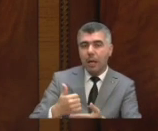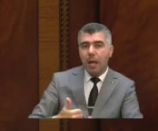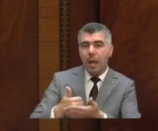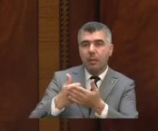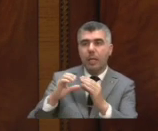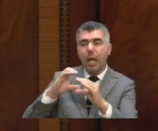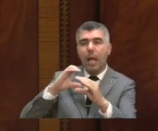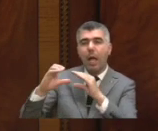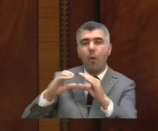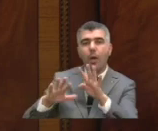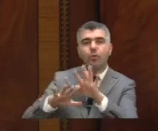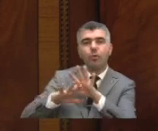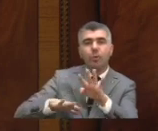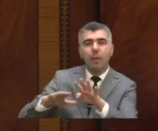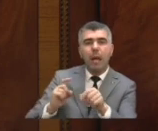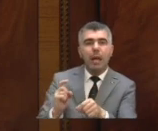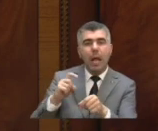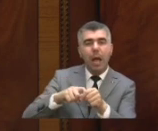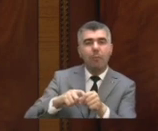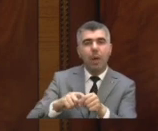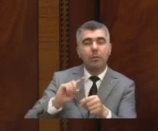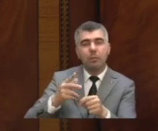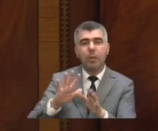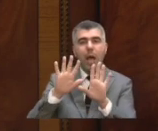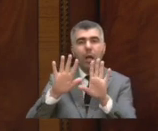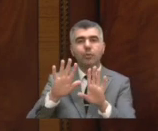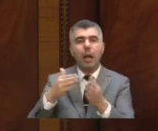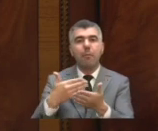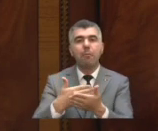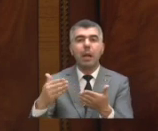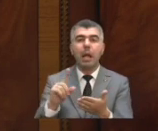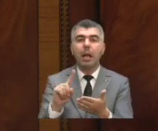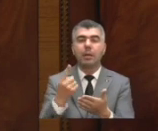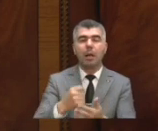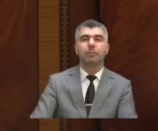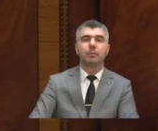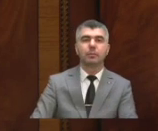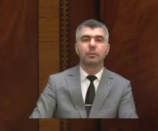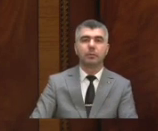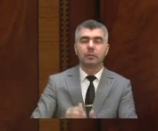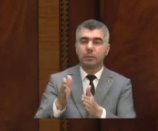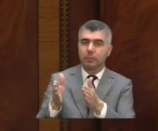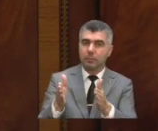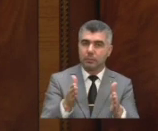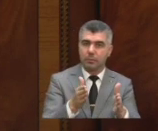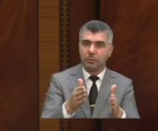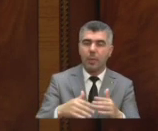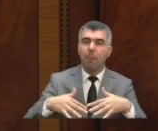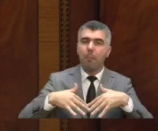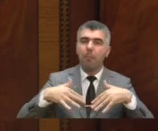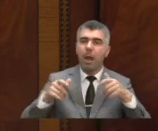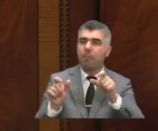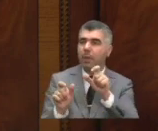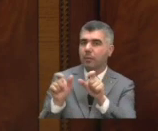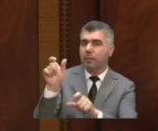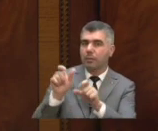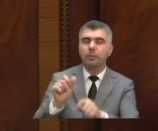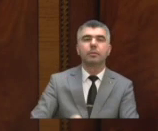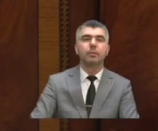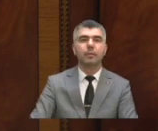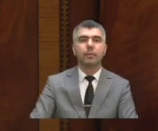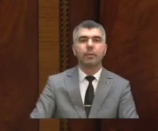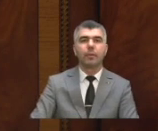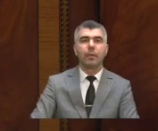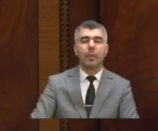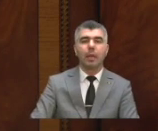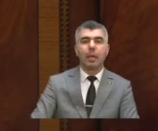الاجتماعي حوالي 10 المليار ديال الدرهم حضرات السيدات والساده يتعلق